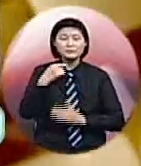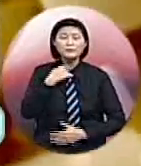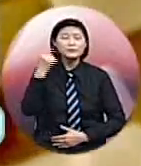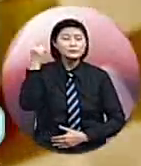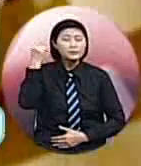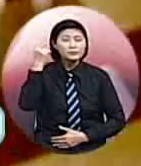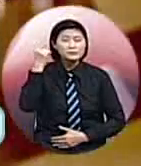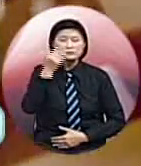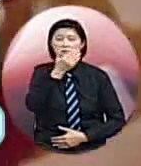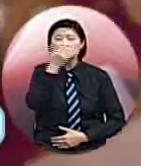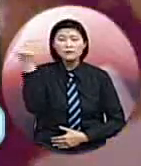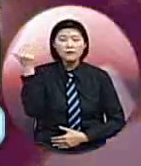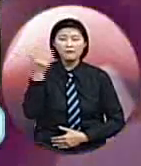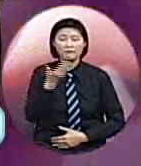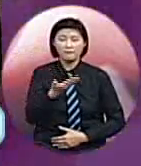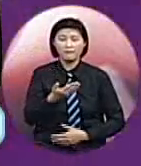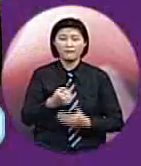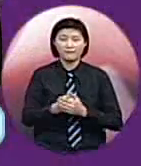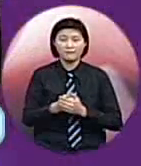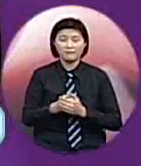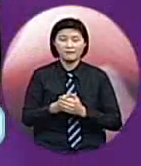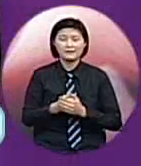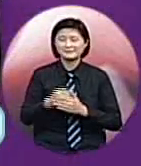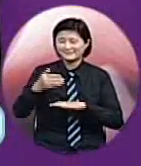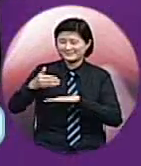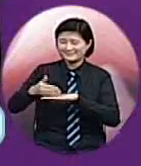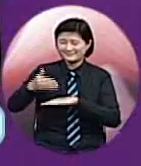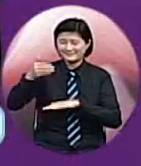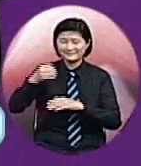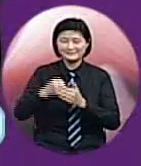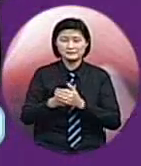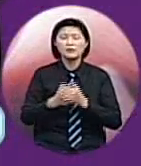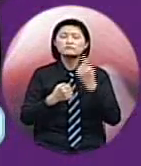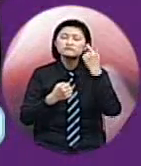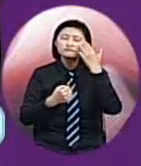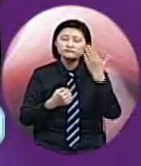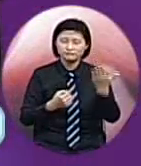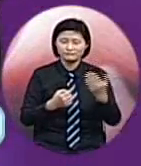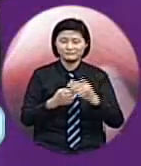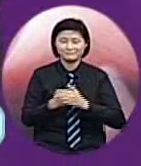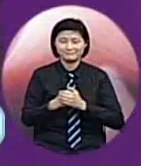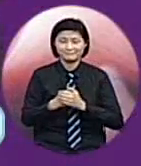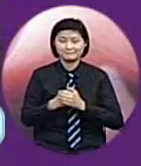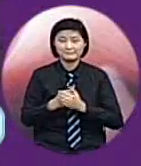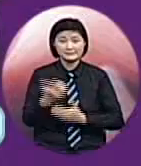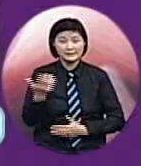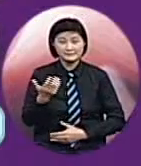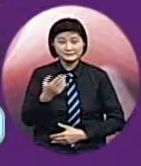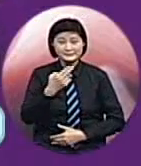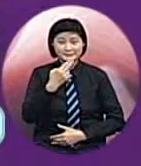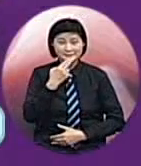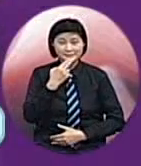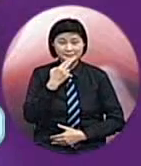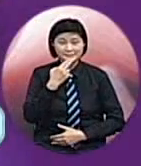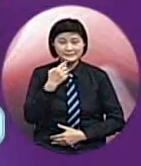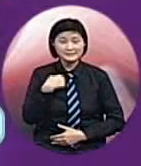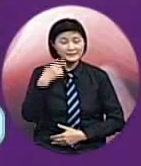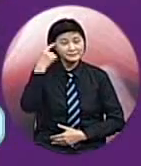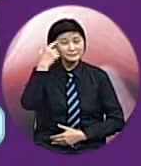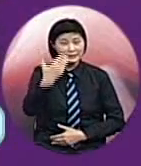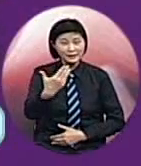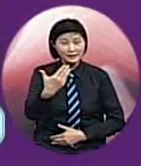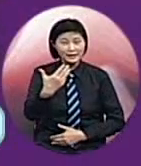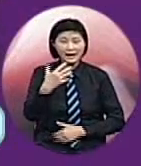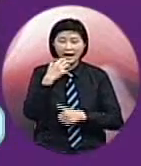목소리가요. 솔직히 네. 그래요. 제가 감사합니다. 아버님. 예, 그래서 제가 물어봤습니다. 그런데 네. 아프지는 않으셨죠? 물어봤을 때.